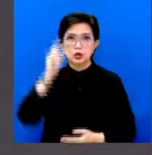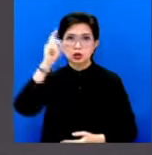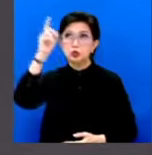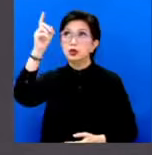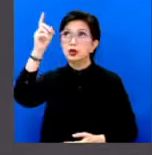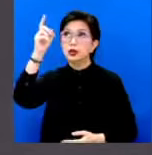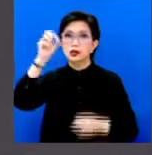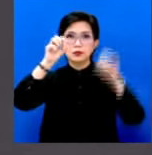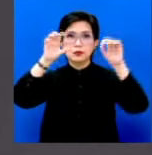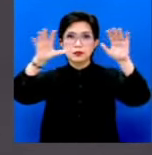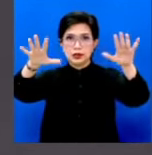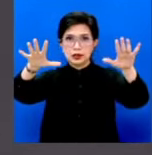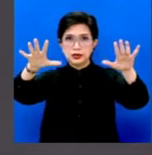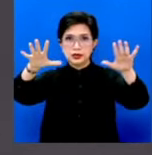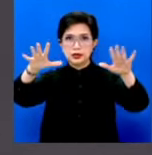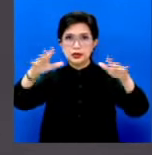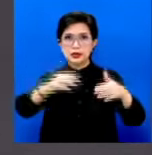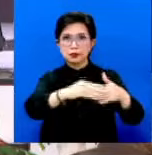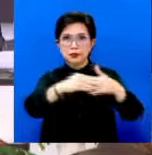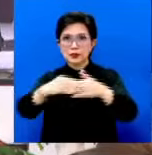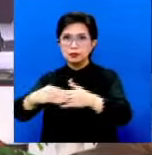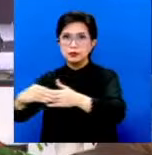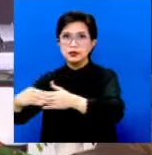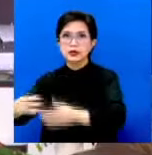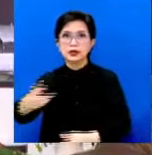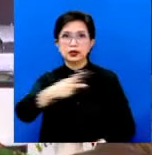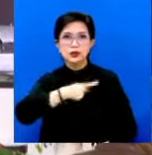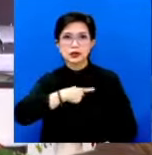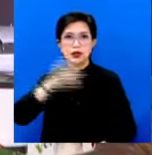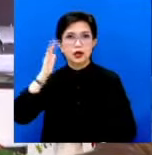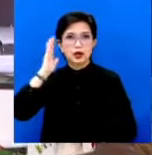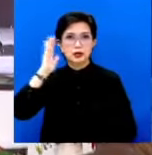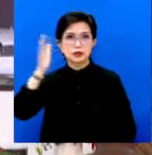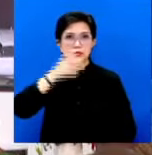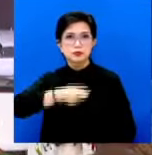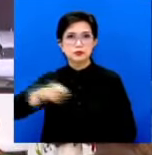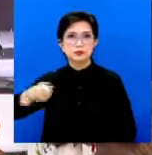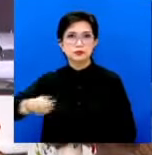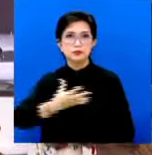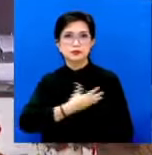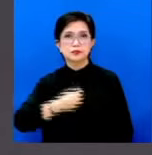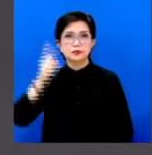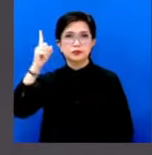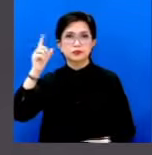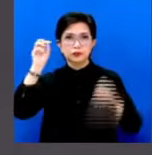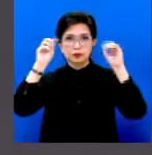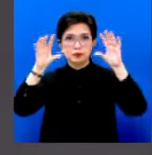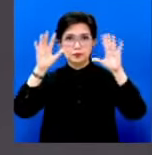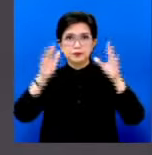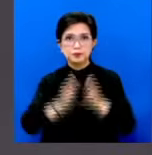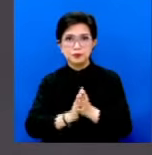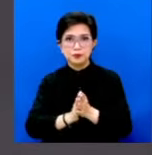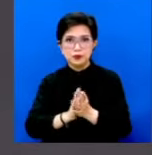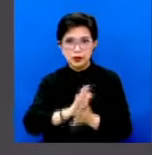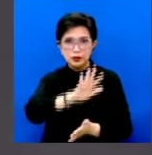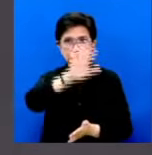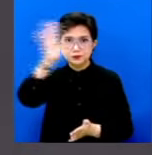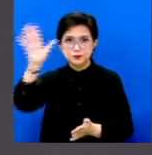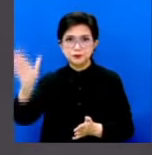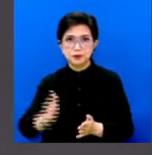Maha Kuasa memberkati dan menyertai kita semua. Assalamualaikum warahmatullahi wabarakatuh. Shalom, Om Swastiastu,